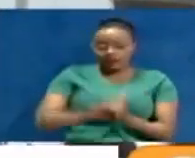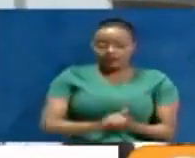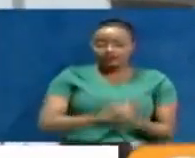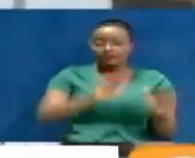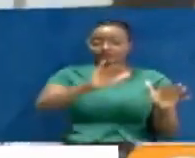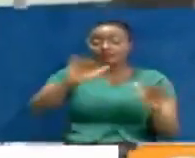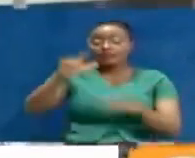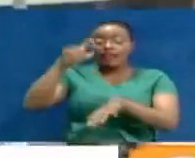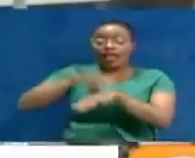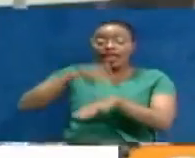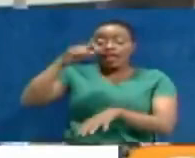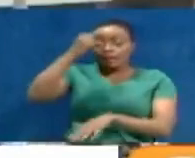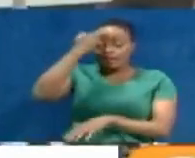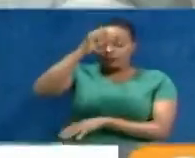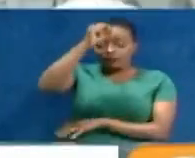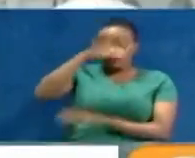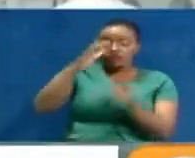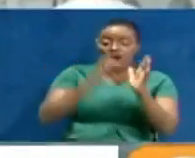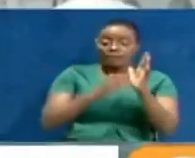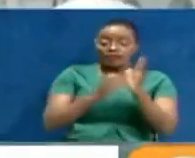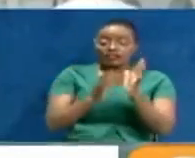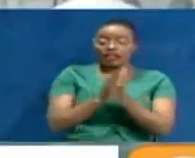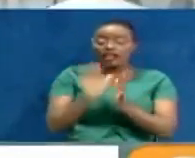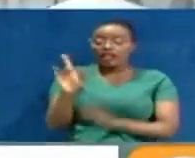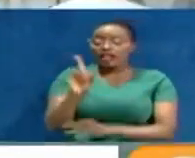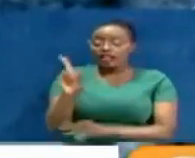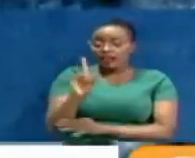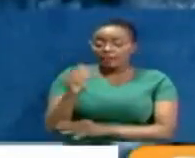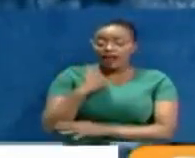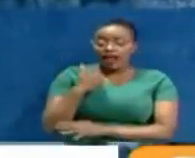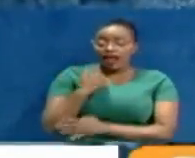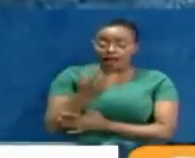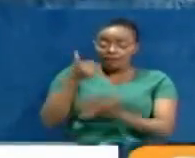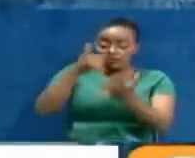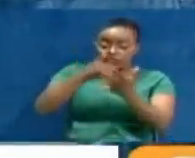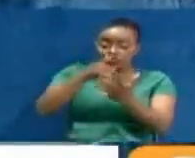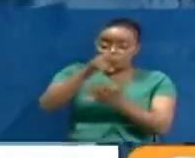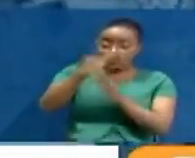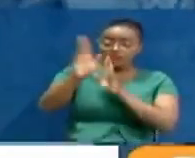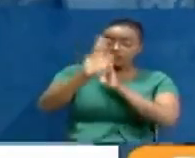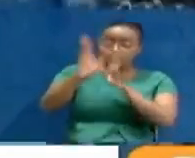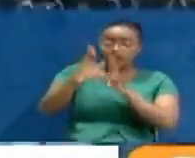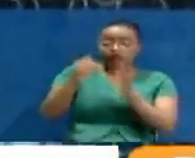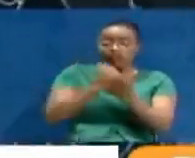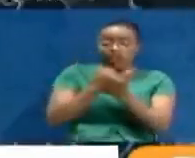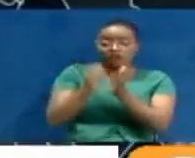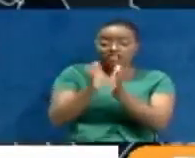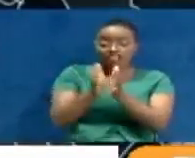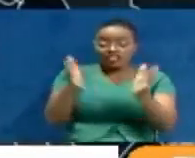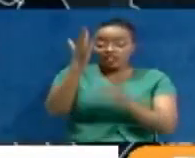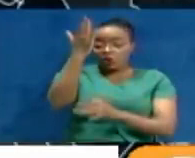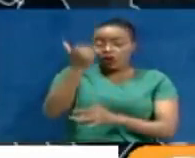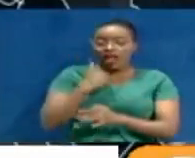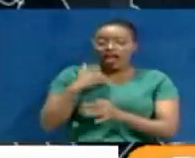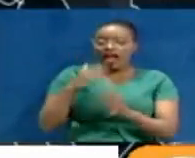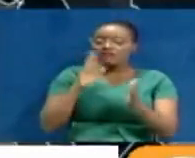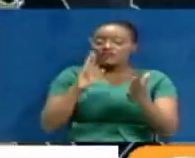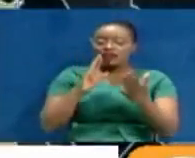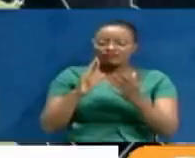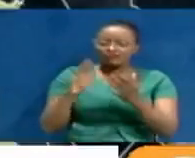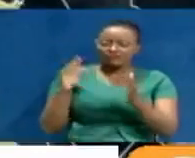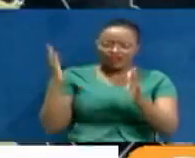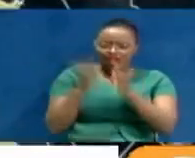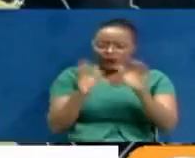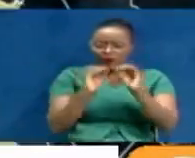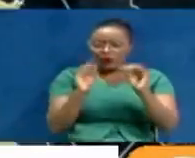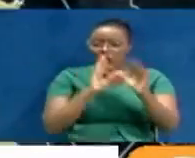Kaunti za Embu, Kajiado, Machakos na Nairobi zimeshtumiwa katika ripoti ya mkaguzi wa hesabu kwa kutokuwa na rekodi sahihi